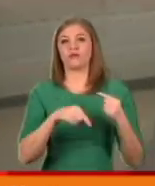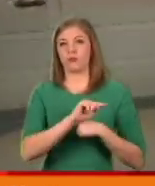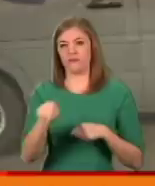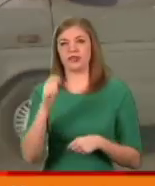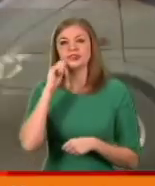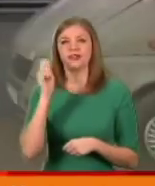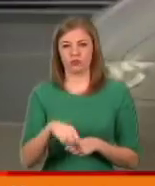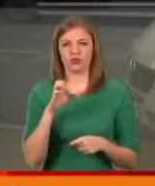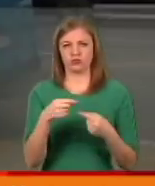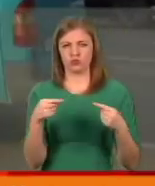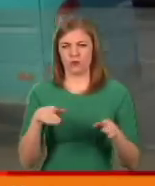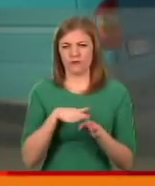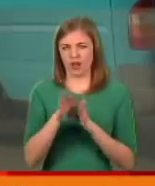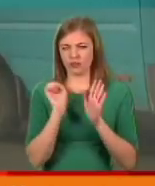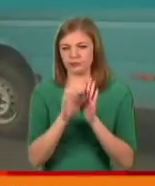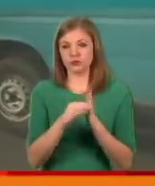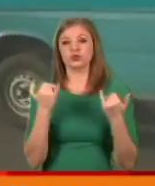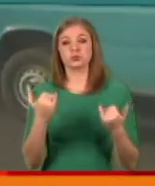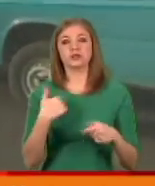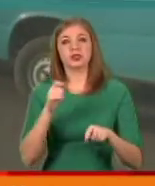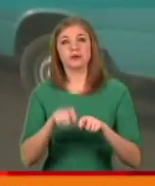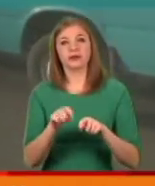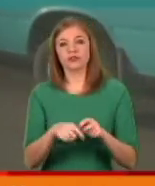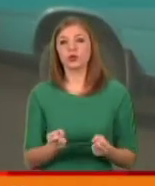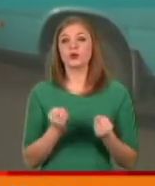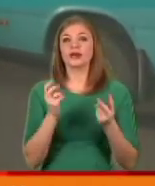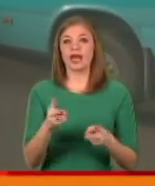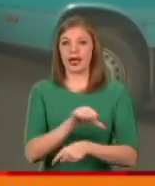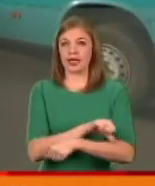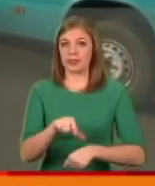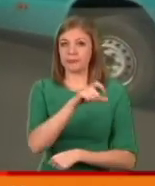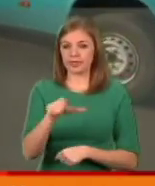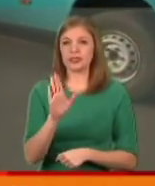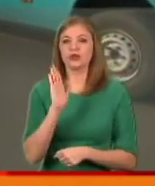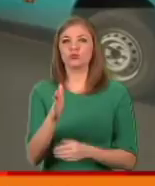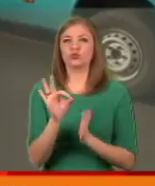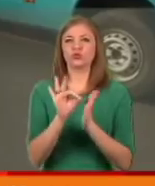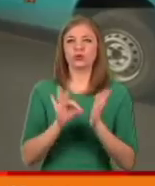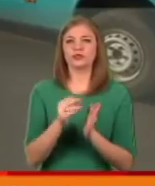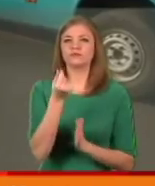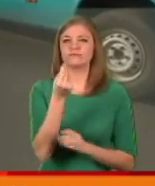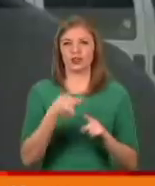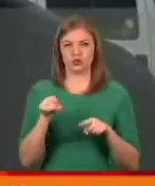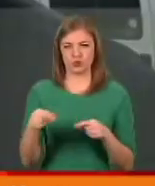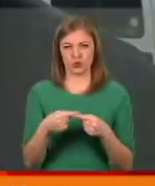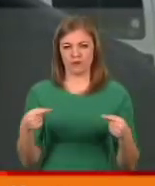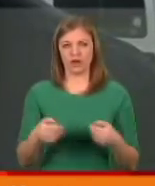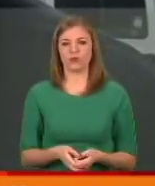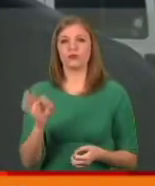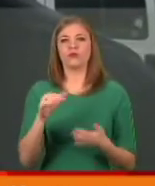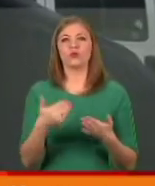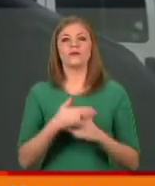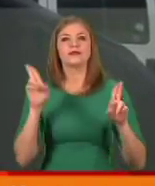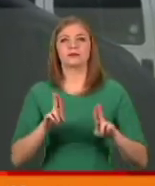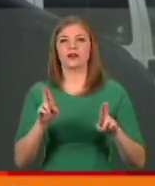Україну з товаром. І сьогодні я перевірю, як митники будуть оцінювати вартість цього товару. Про нові митні